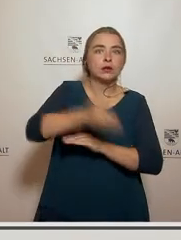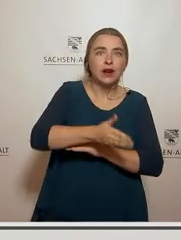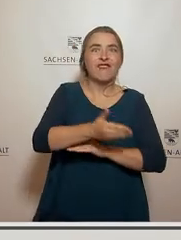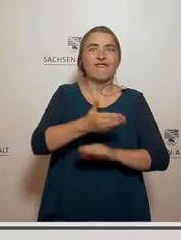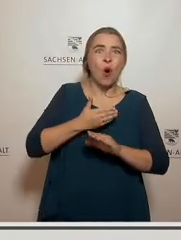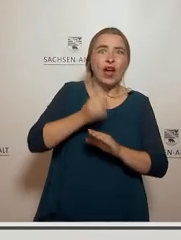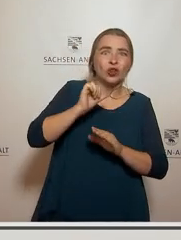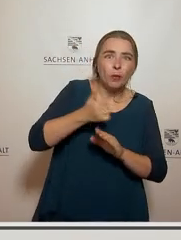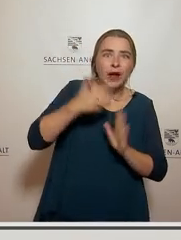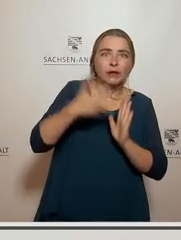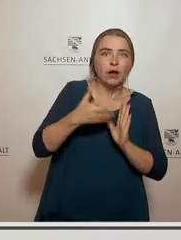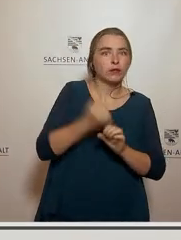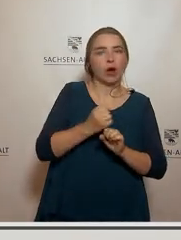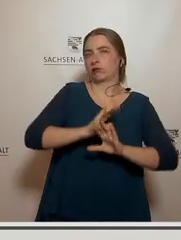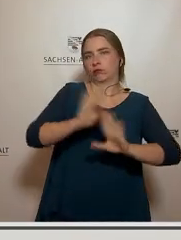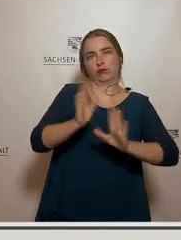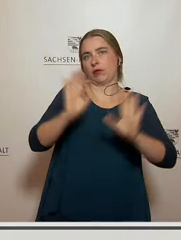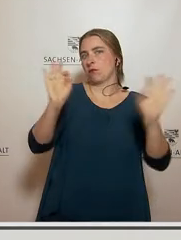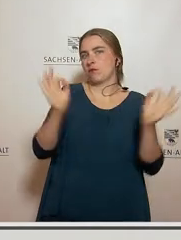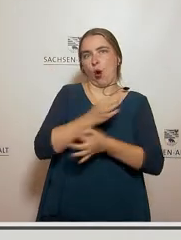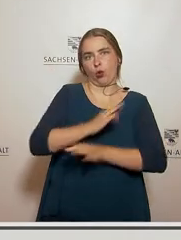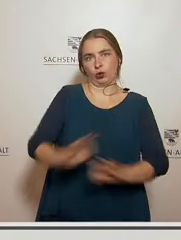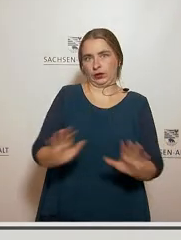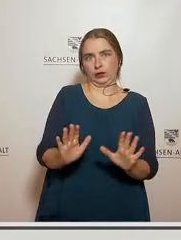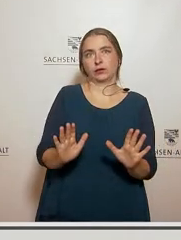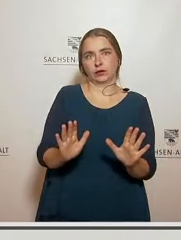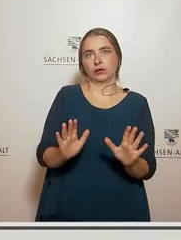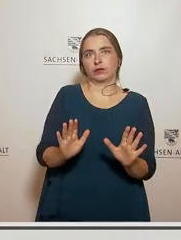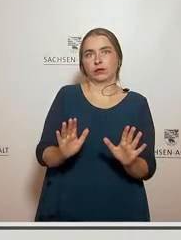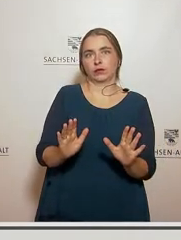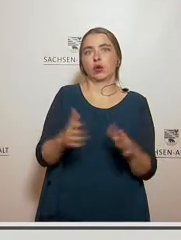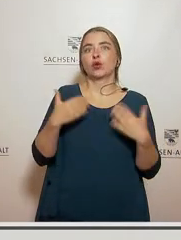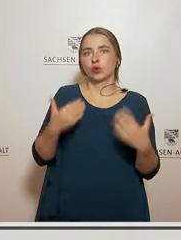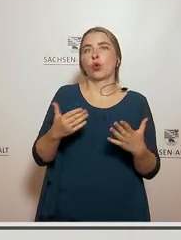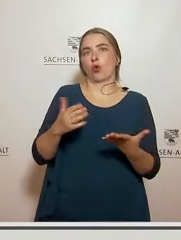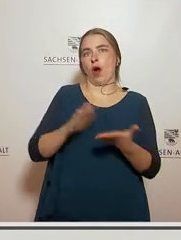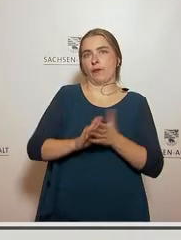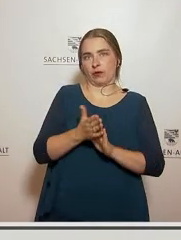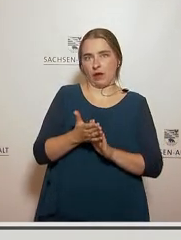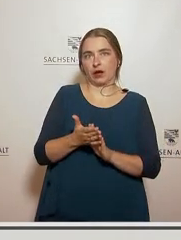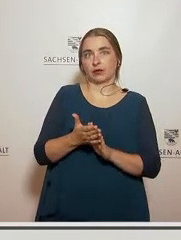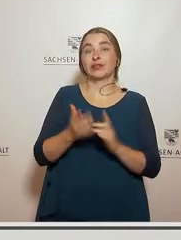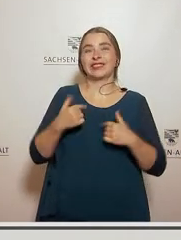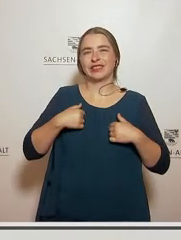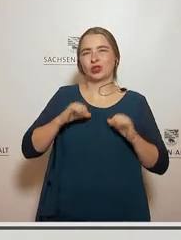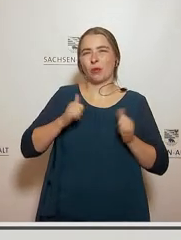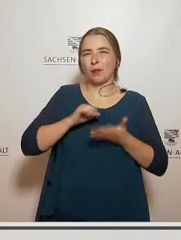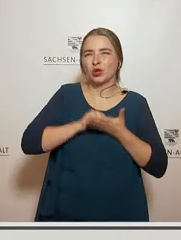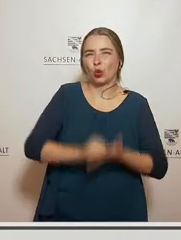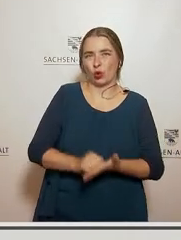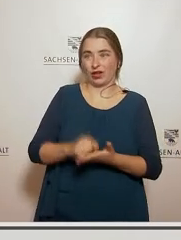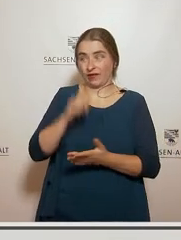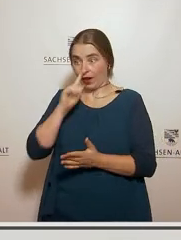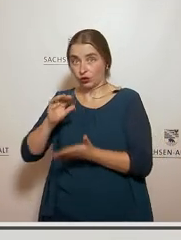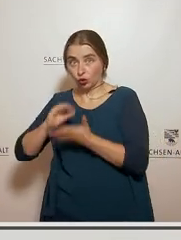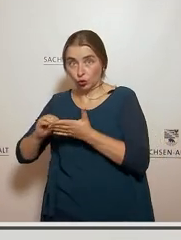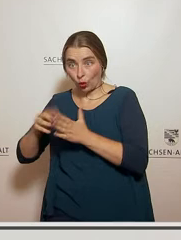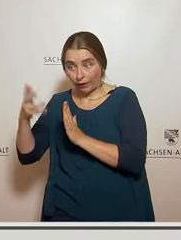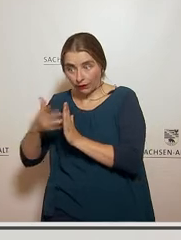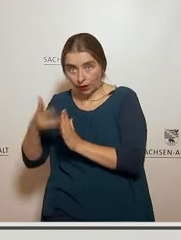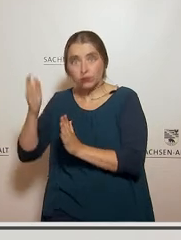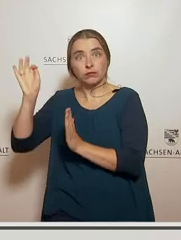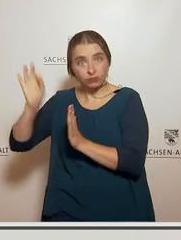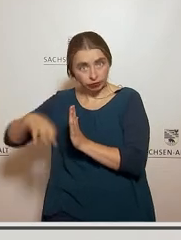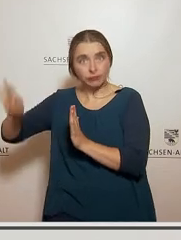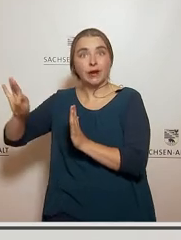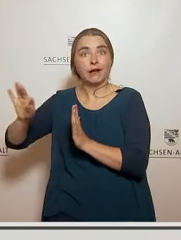Freizeit nochmal wieder einen Test vorlegen. Das ist extra ausgenommen, das wollte ich nochmal deutlich machen, weil das vielleicht bei einigen Vereinen